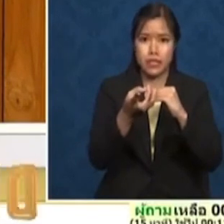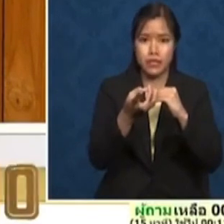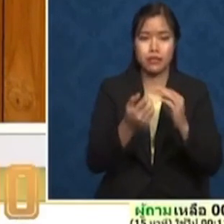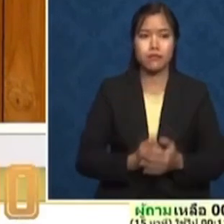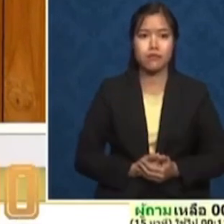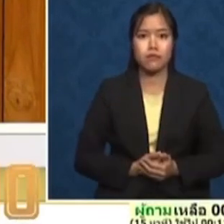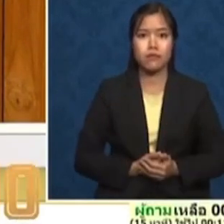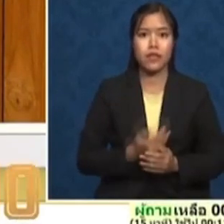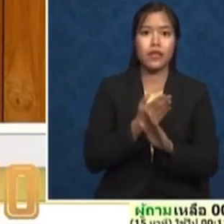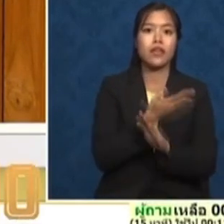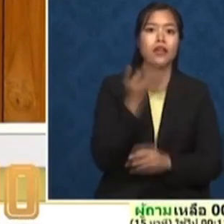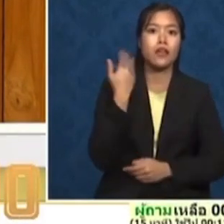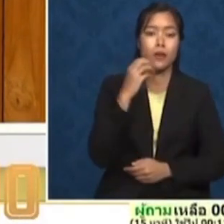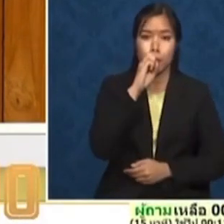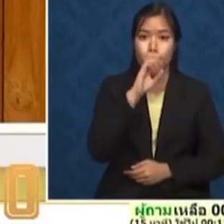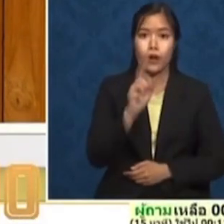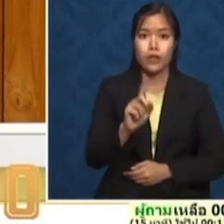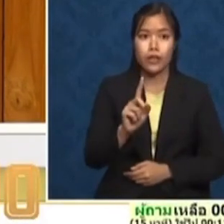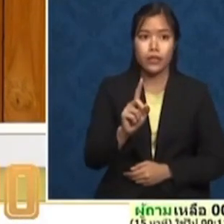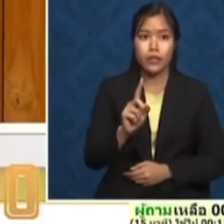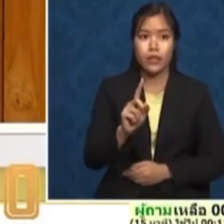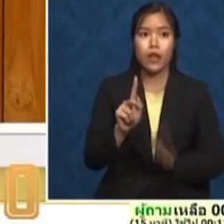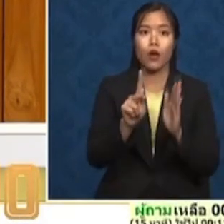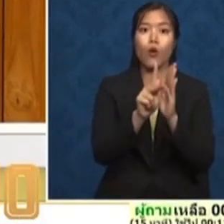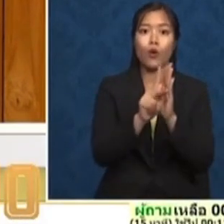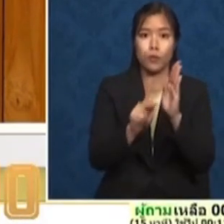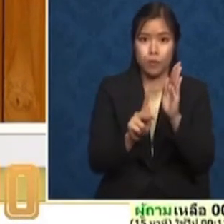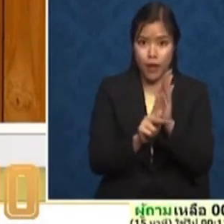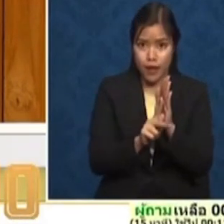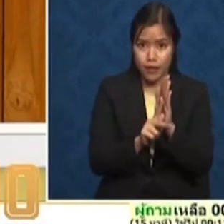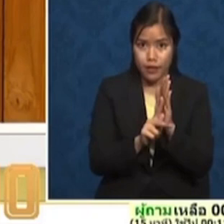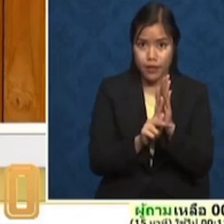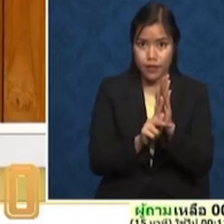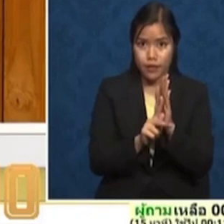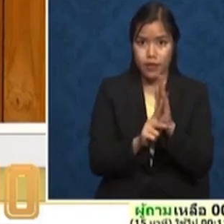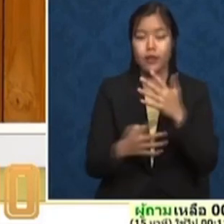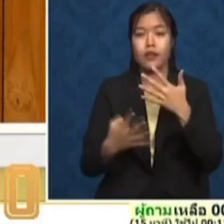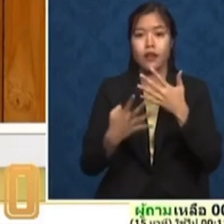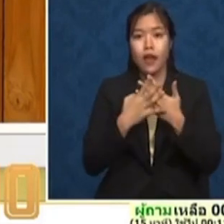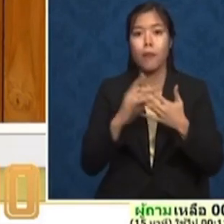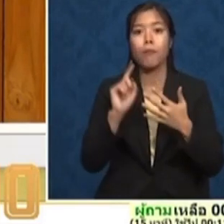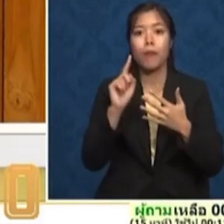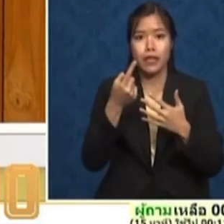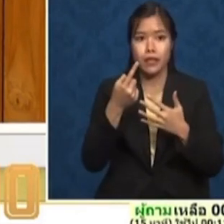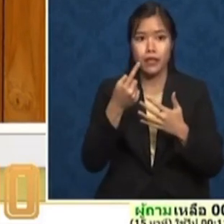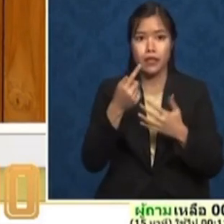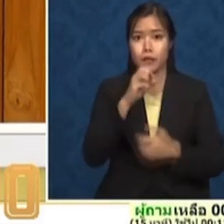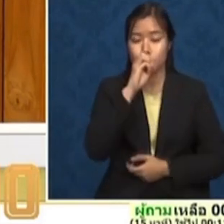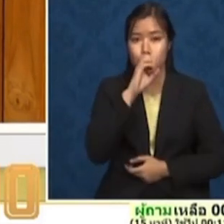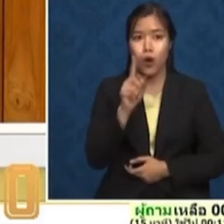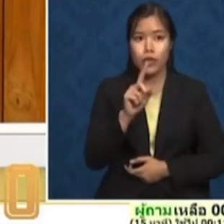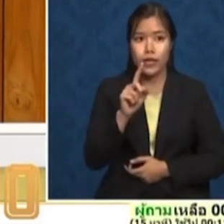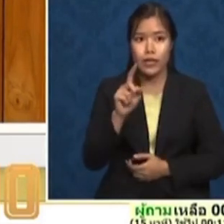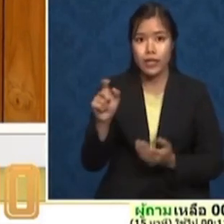สักครู่เนี่ยคือกฎหมายราชทัณฑ์ใหม่เนี่ยเค้าเขียนเพราะ